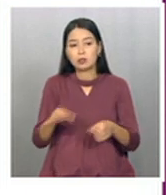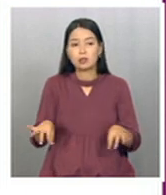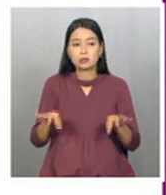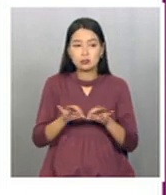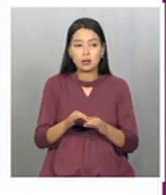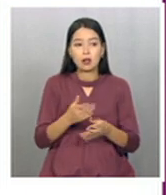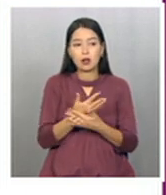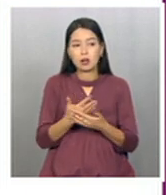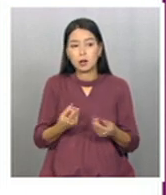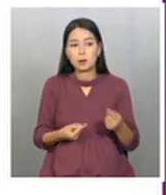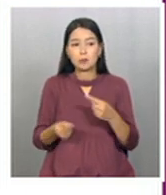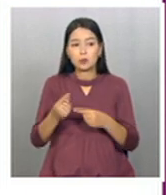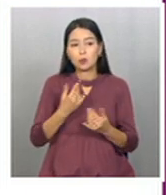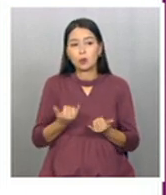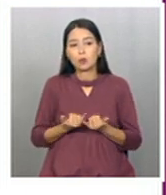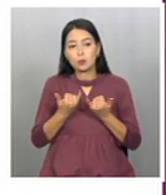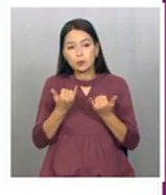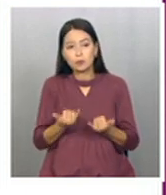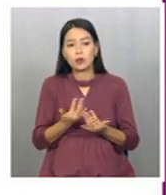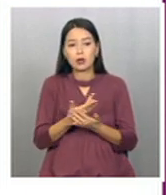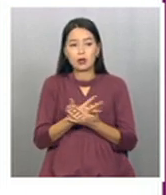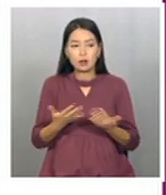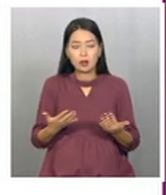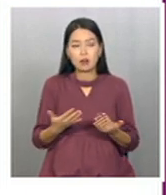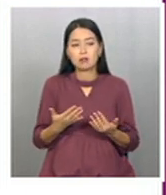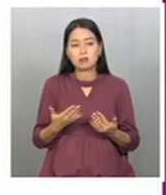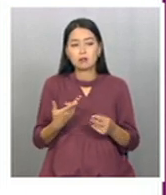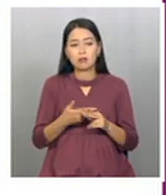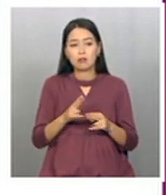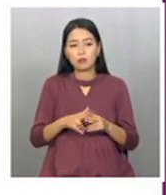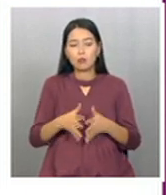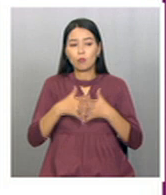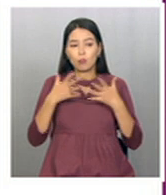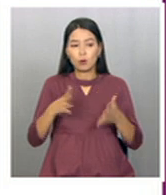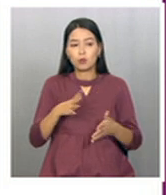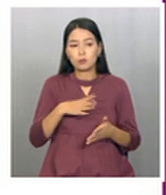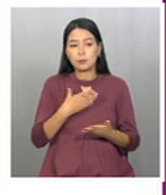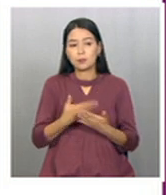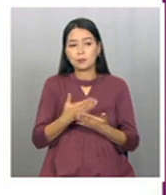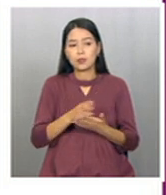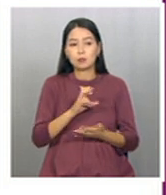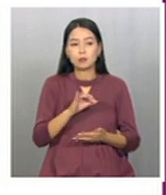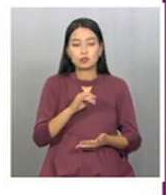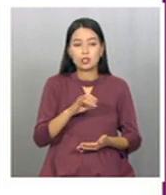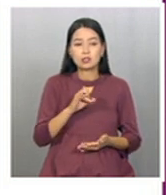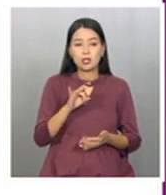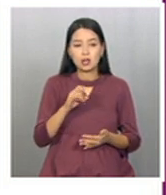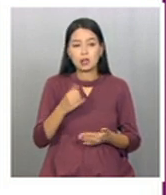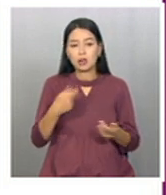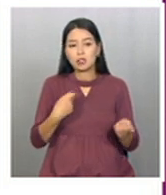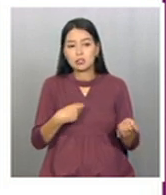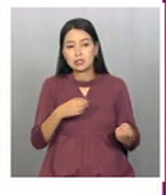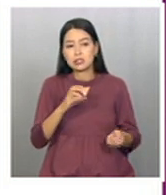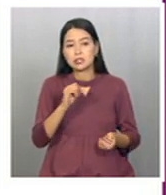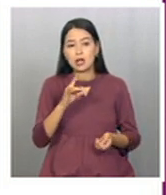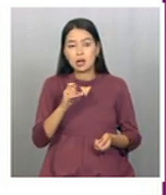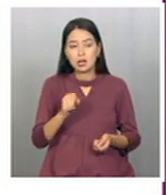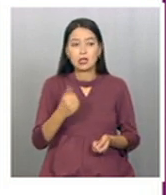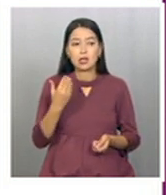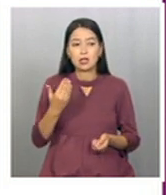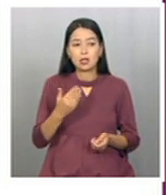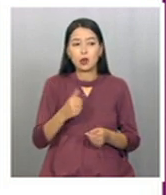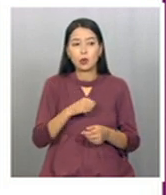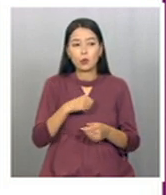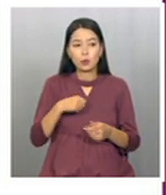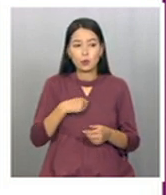берілуі кеңінен жазылды. Мысалы, Біржан Сара айтысында Сара ақын сұрықсыз өзінен жасы едәуір үлкен